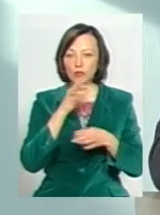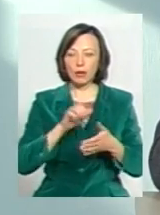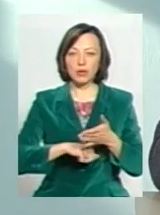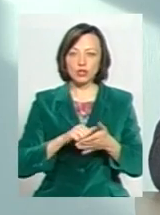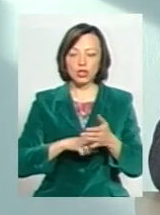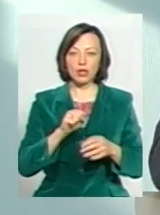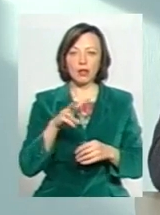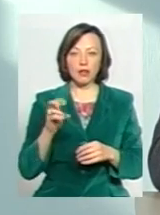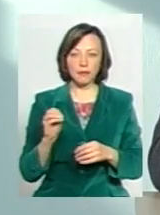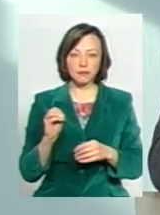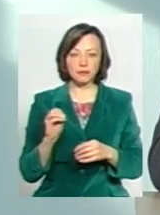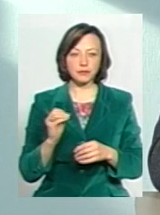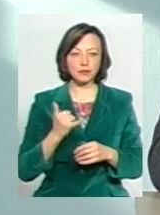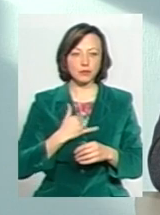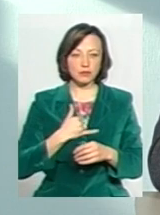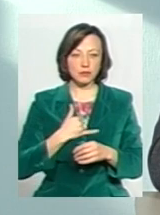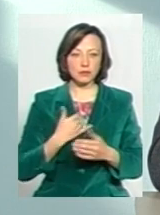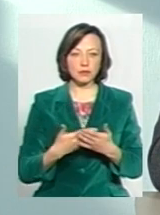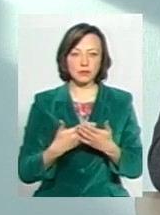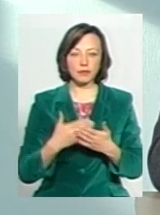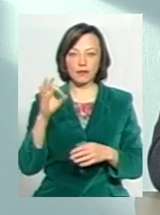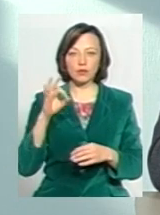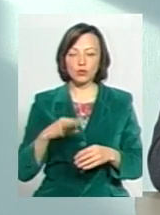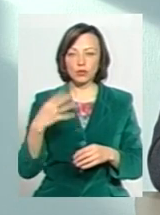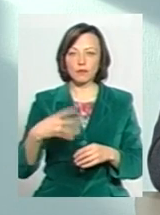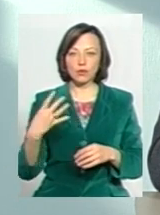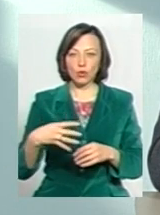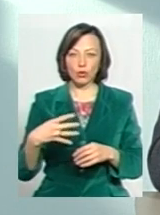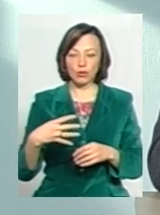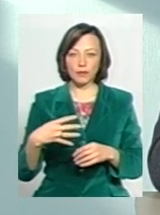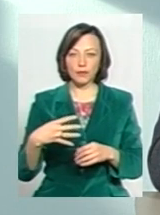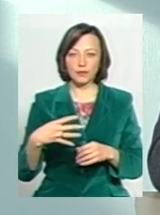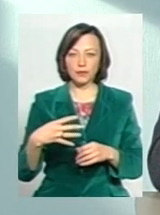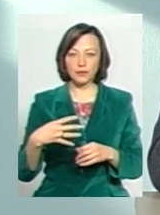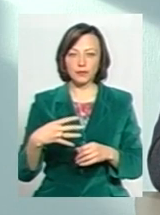але в нас десь відсотків